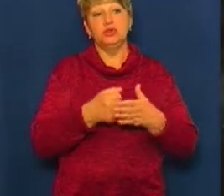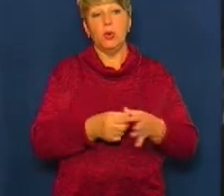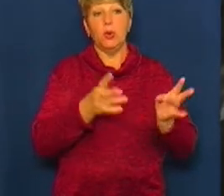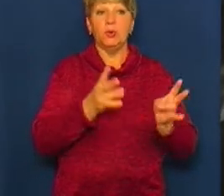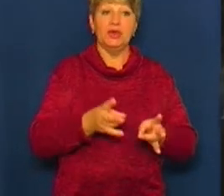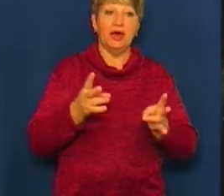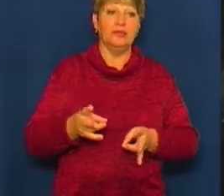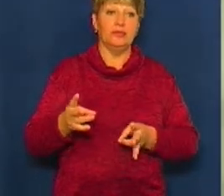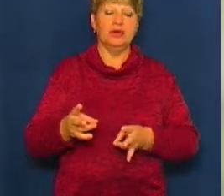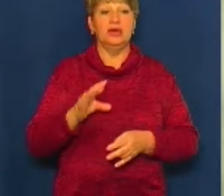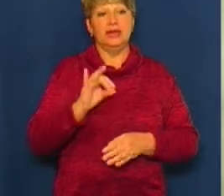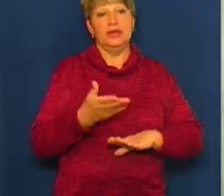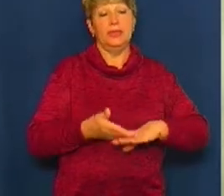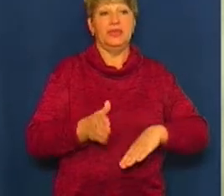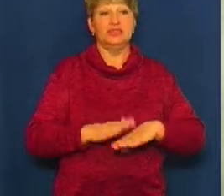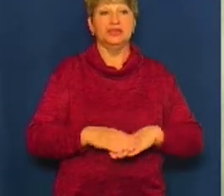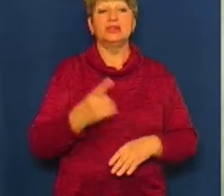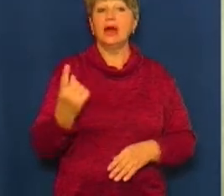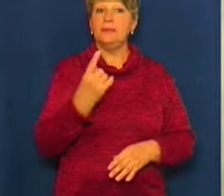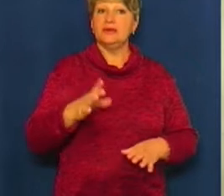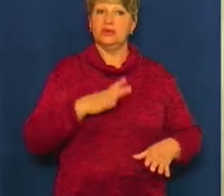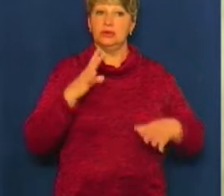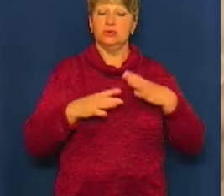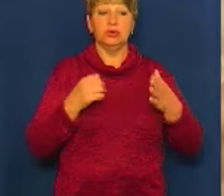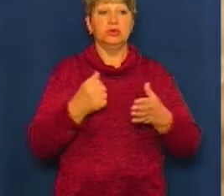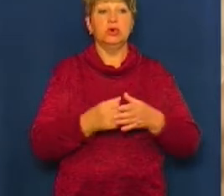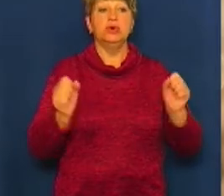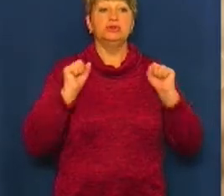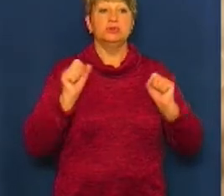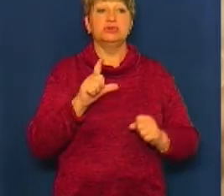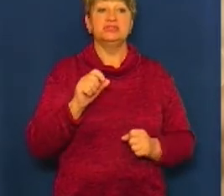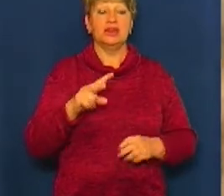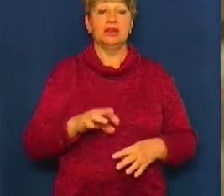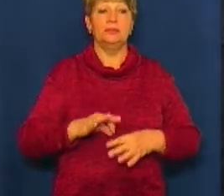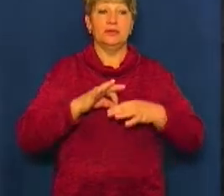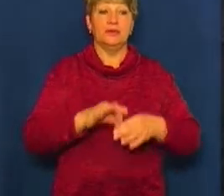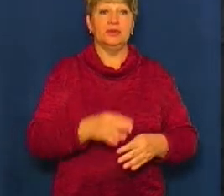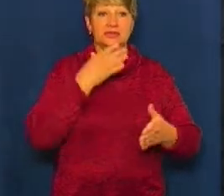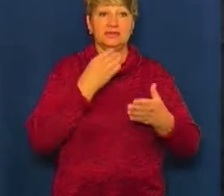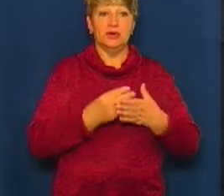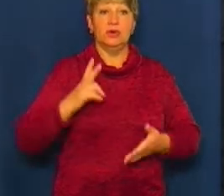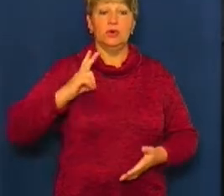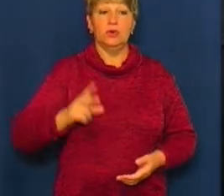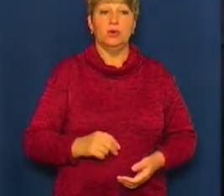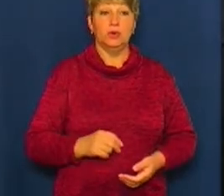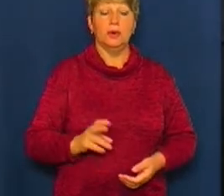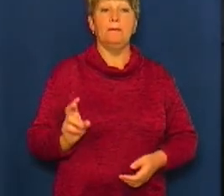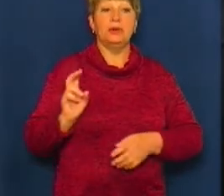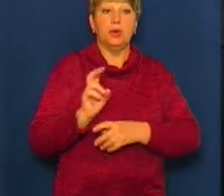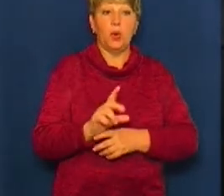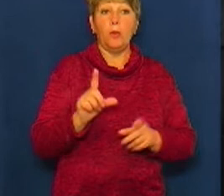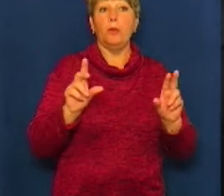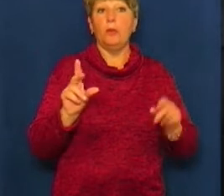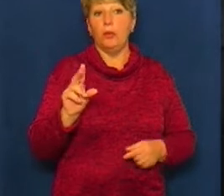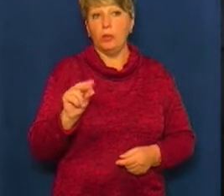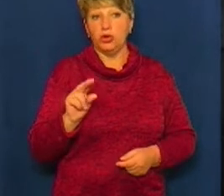тренування, і тяжко. На перше тренування до спортивної зали привів свою доньку Олег Бондаренко. Приходили в понеділок, думали, що